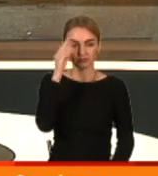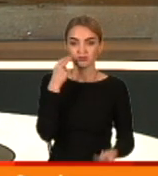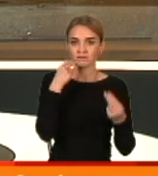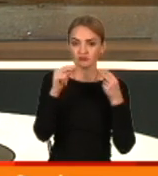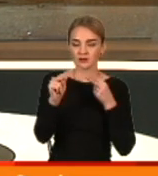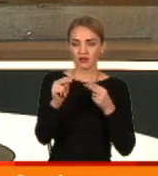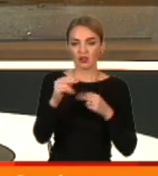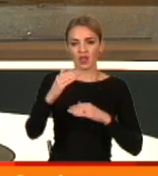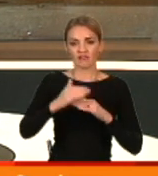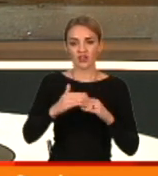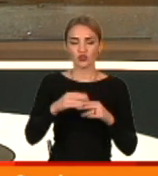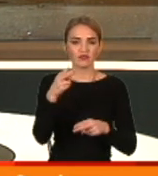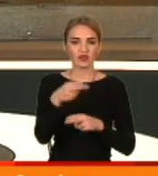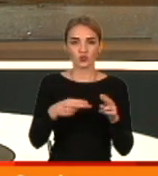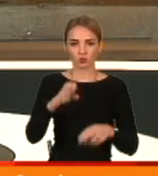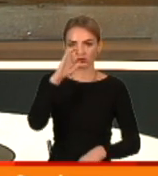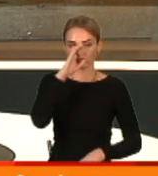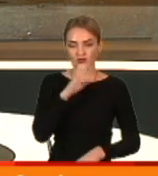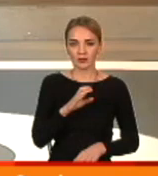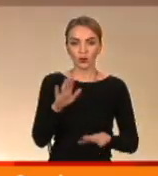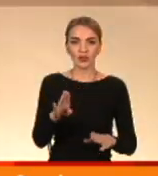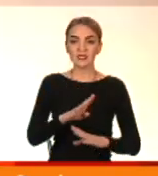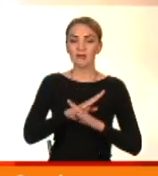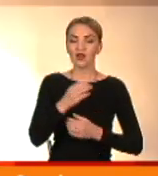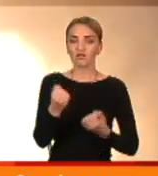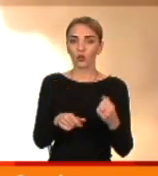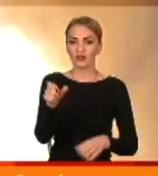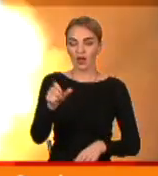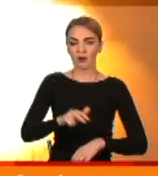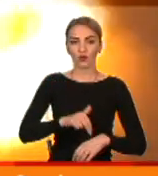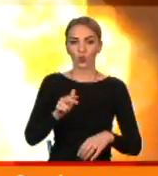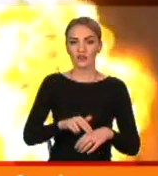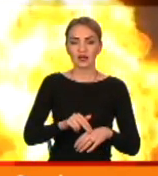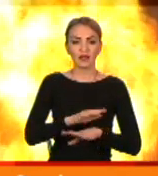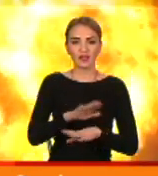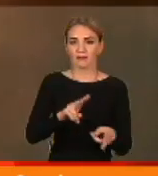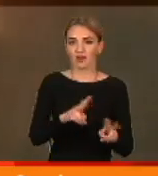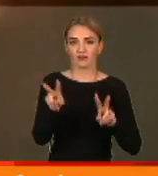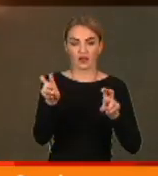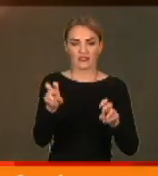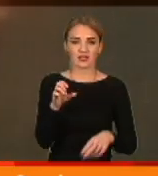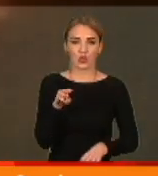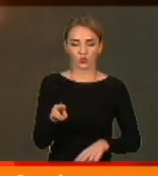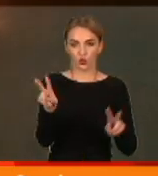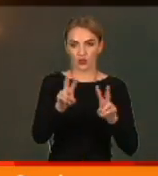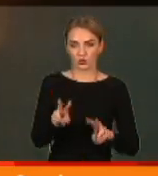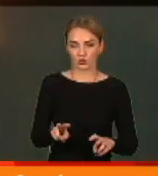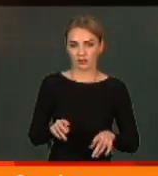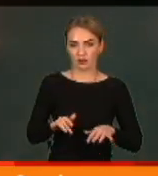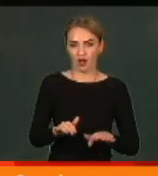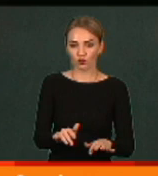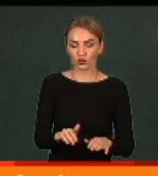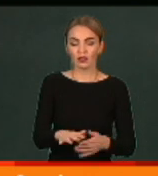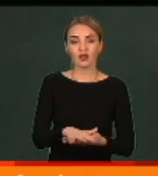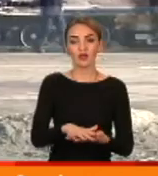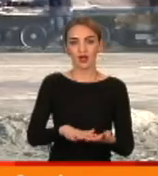Утім, надвечір йому різко зробилося зле. Попри смерть водія, правоохоронці не перекваліфікували статтю, за якою розслідують справу. Тож